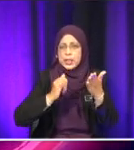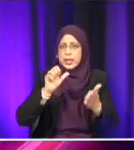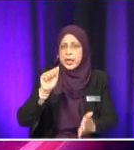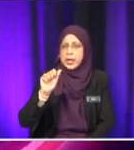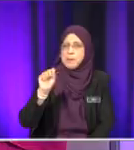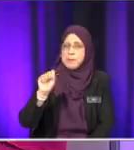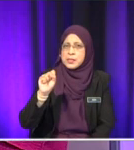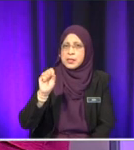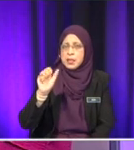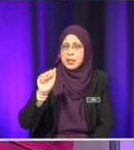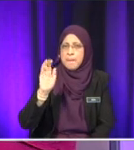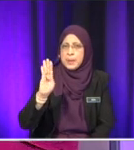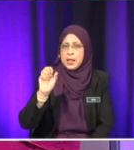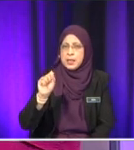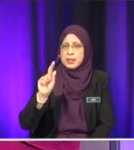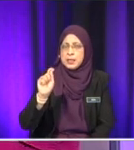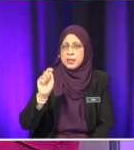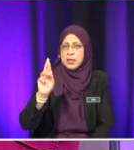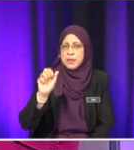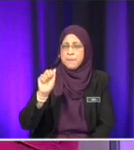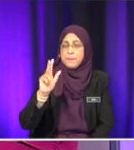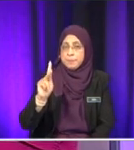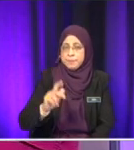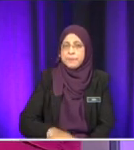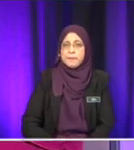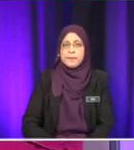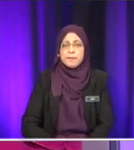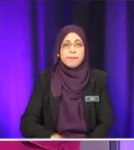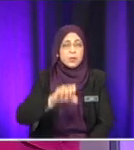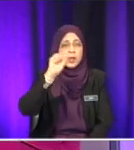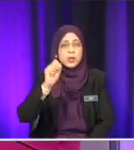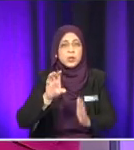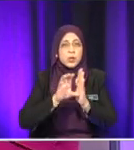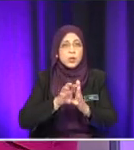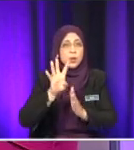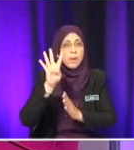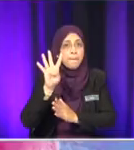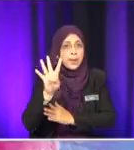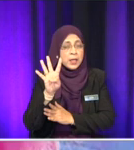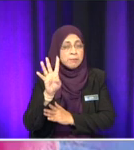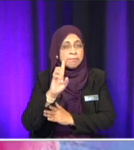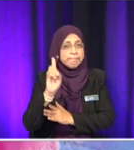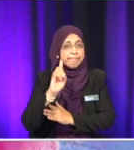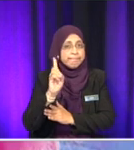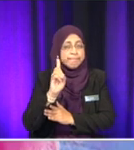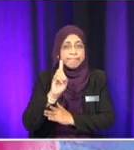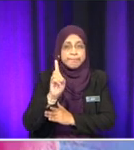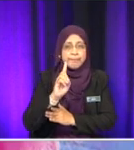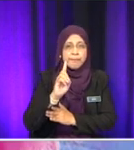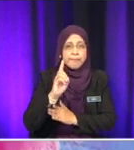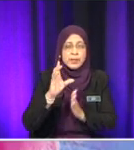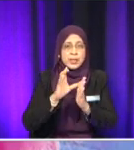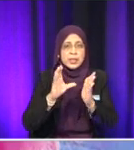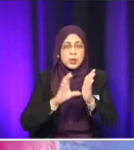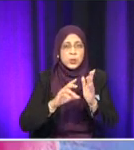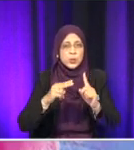teruskan pula dengan soal dan contoh 4 Oke manakah antara maklumat berikut adalah ciri utama